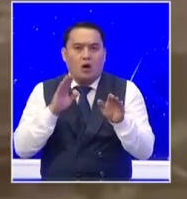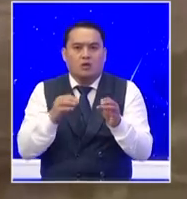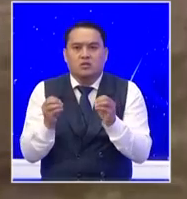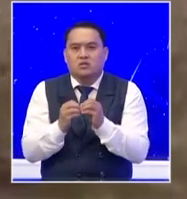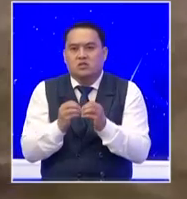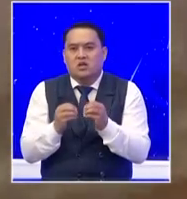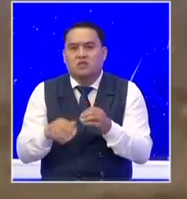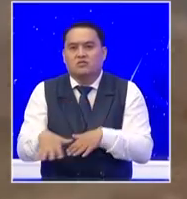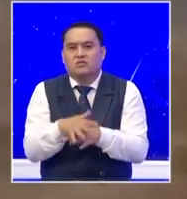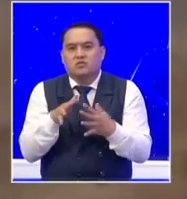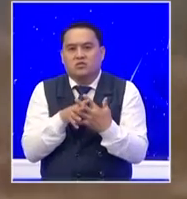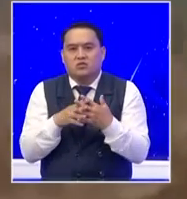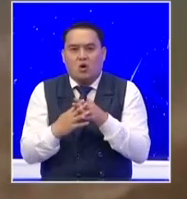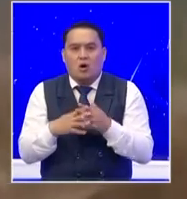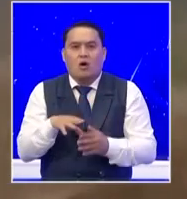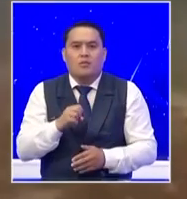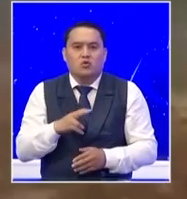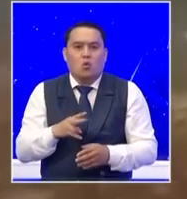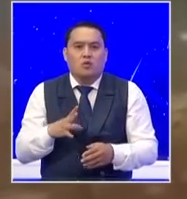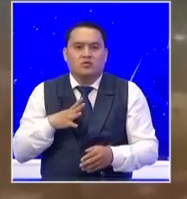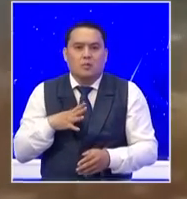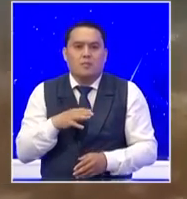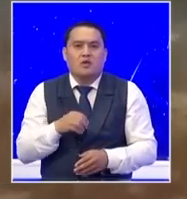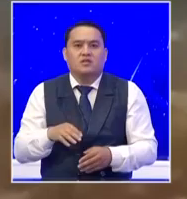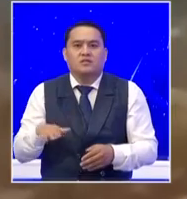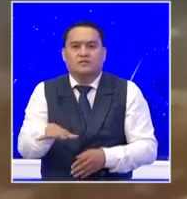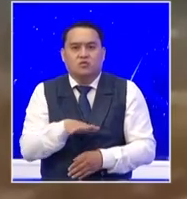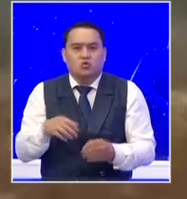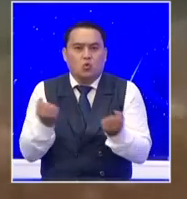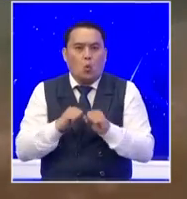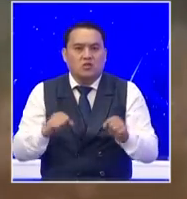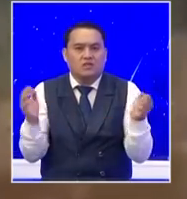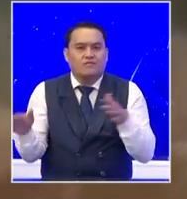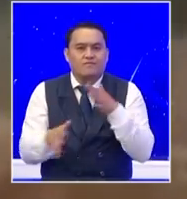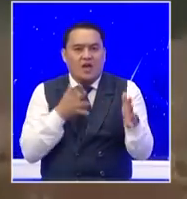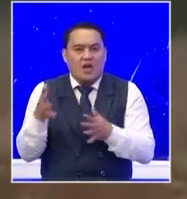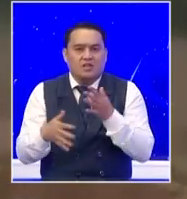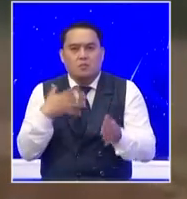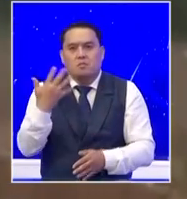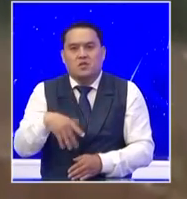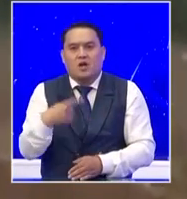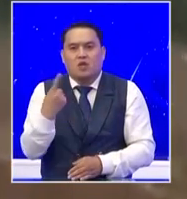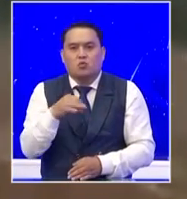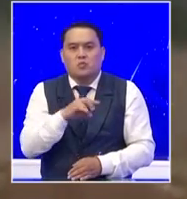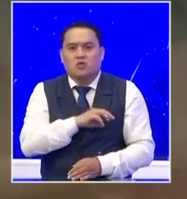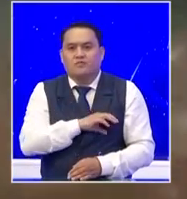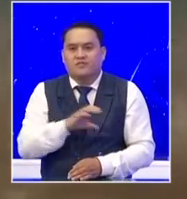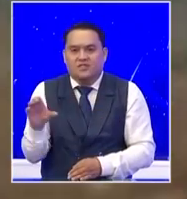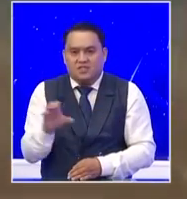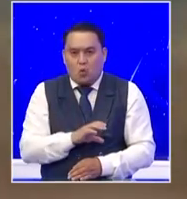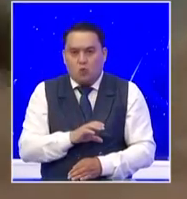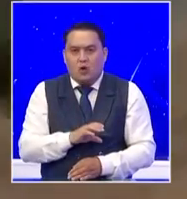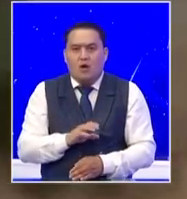десятки населенных пунктов. Циклон Амфан образовался в Бенгальском заливе. Скорость ветра достигла 51 метра в секунду, а